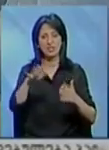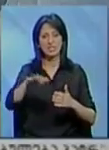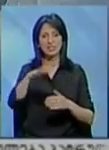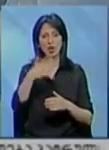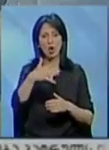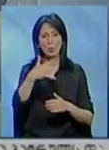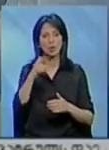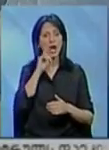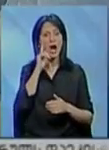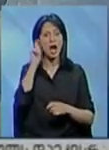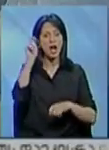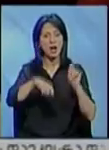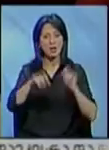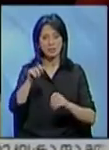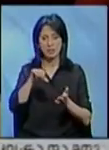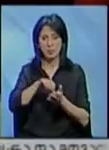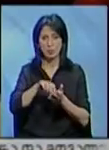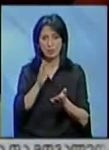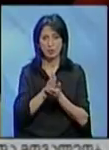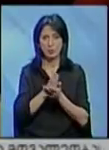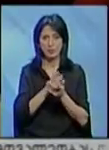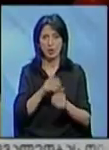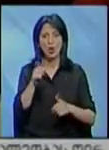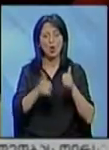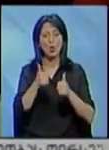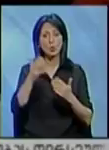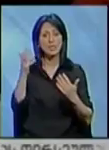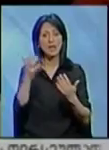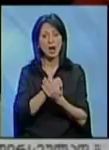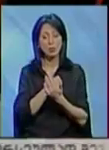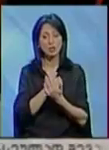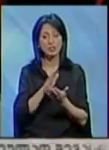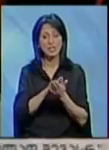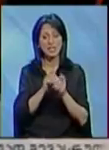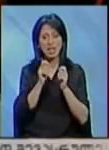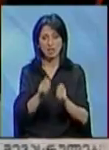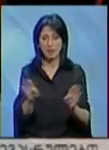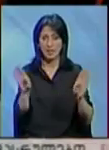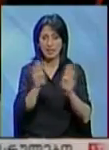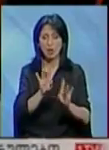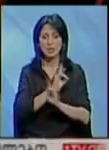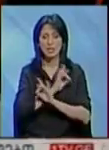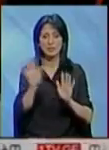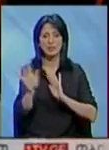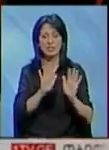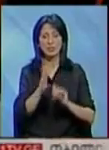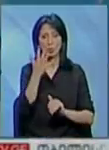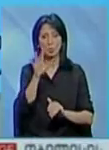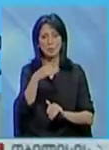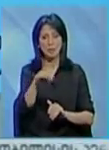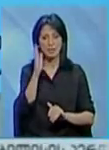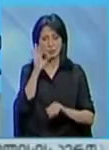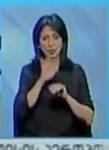ქვეყნის 50 ახალგაზრდა მომღერალი მონაწილეობს. კონკურსის გამარჯვებულების დაჯილდოებისა და დახურვის საზეიმო ცერემონია 5